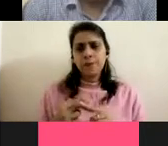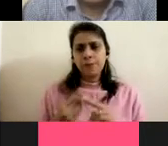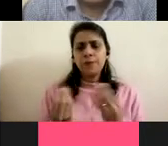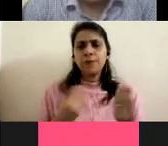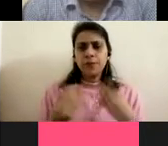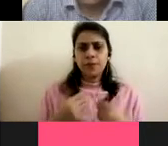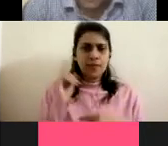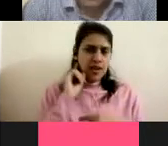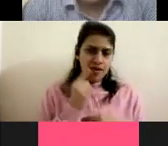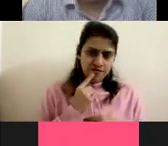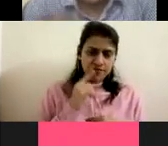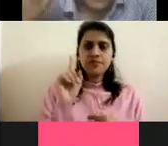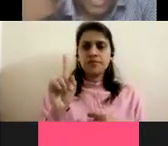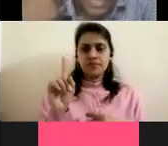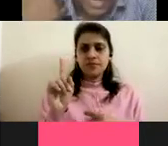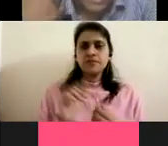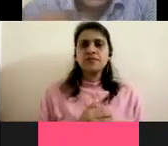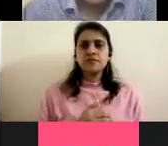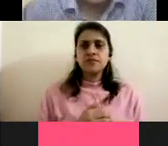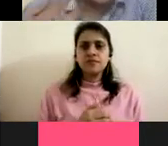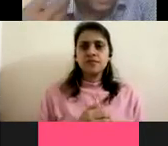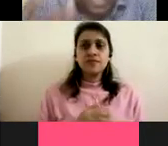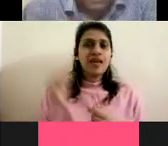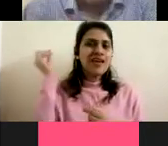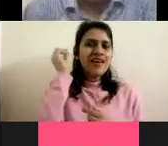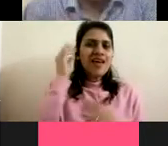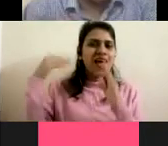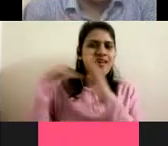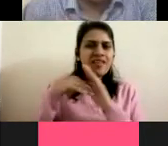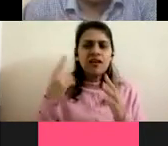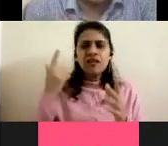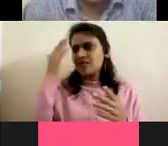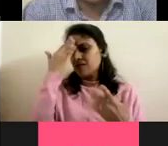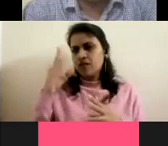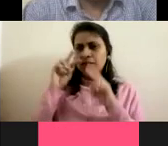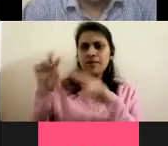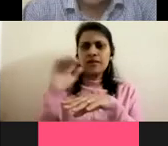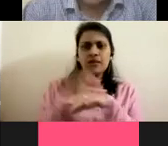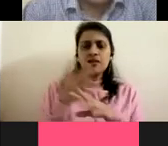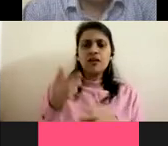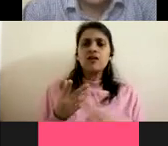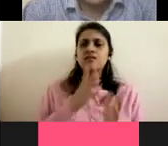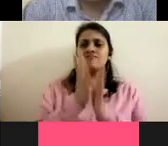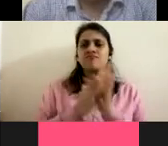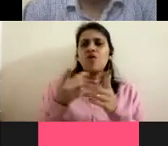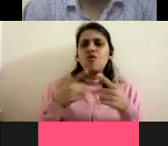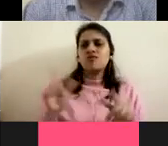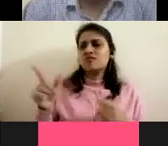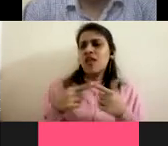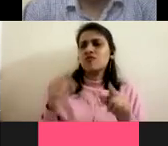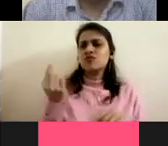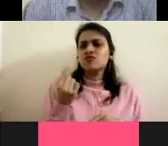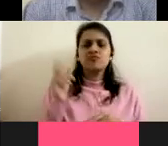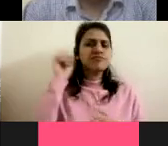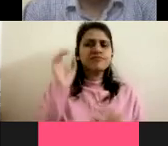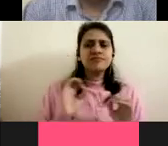Hearing, ठीक है, hearing aid अंदर है या sign language user है, deaf person है, we cannot say, correct. Any other